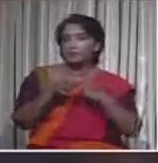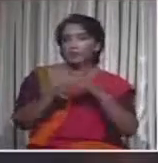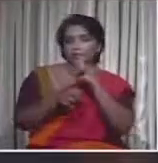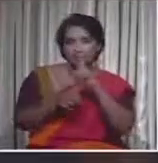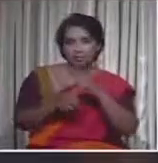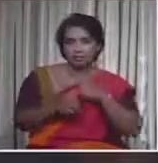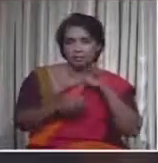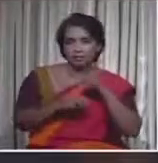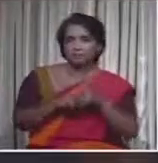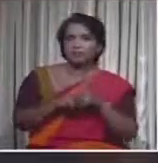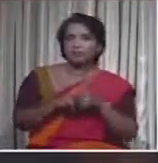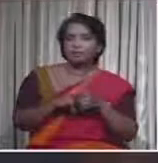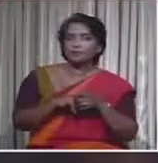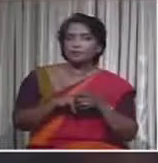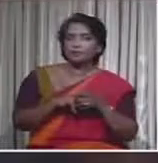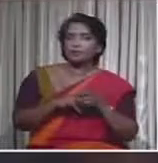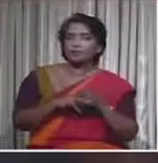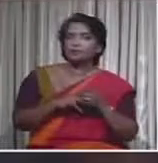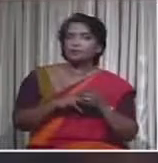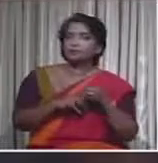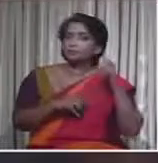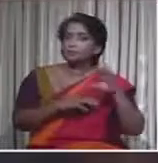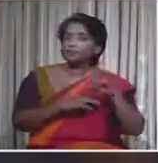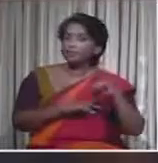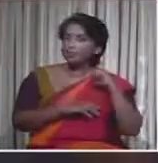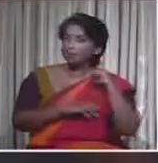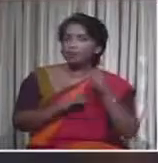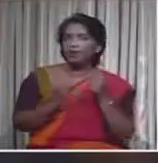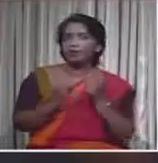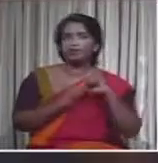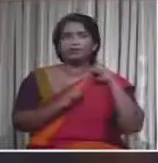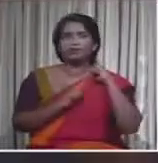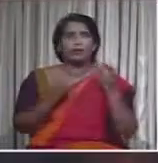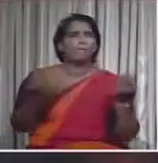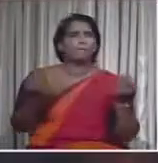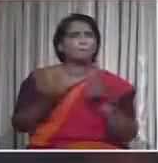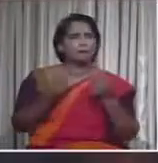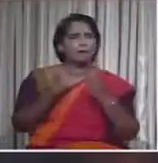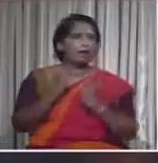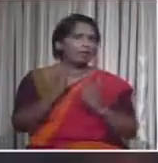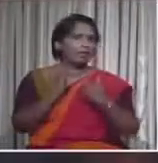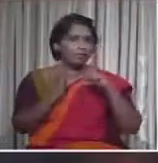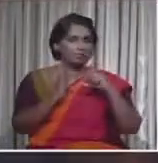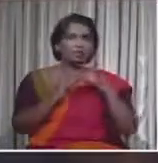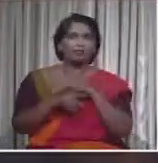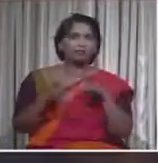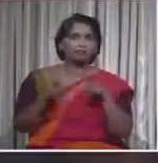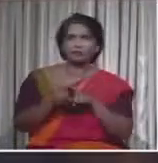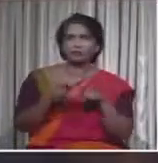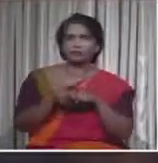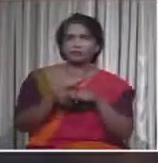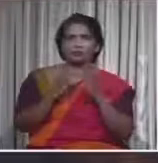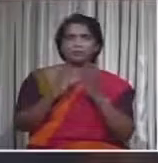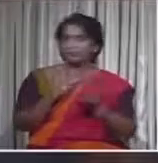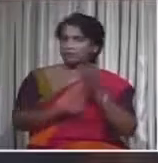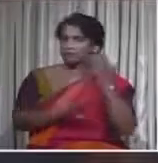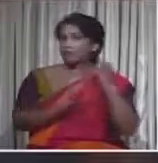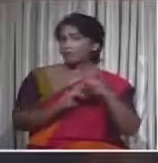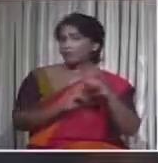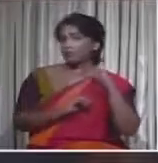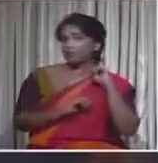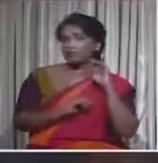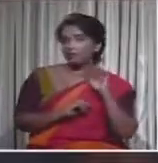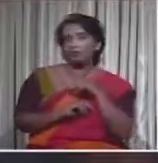අමාත්‍යතුමනි ඒ ශක්තිමත් භාවය මදි කියලා තාක්ෂණයේ පැත්තෙනුත් ඊට වඩා ශක්තිමත් වෙන්න ඕනේ